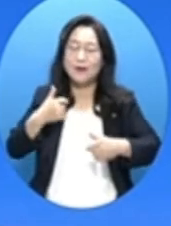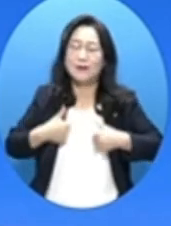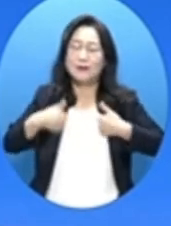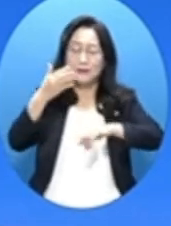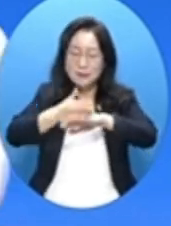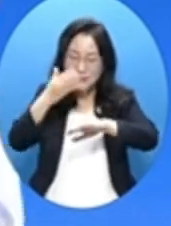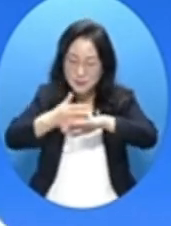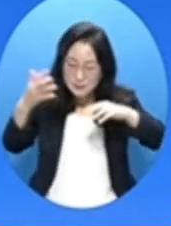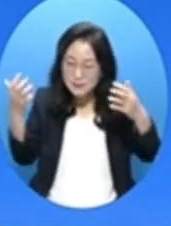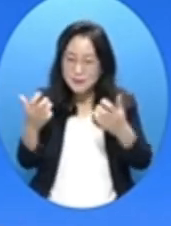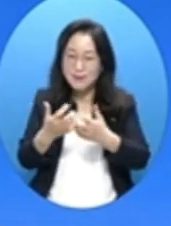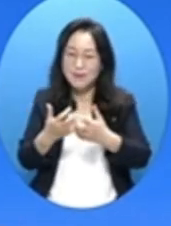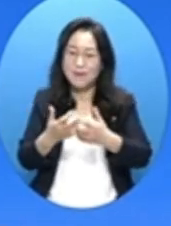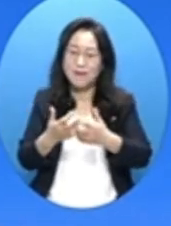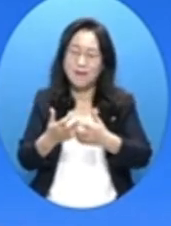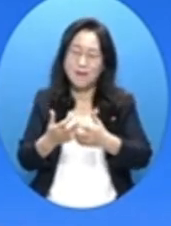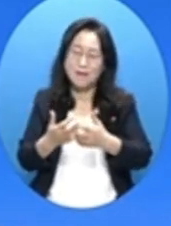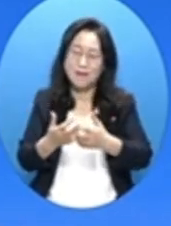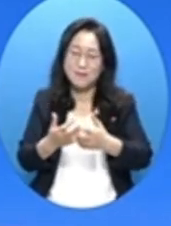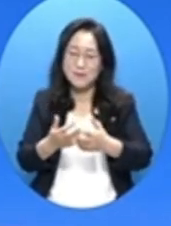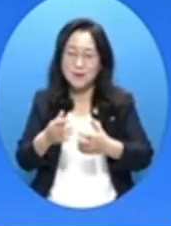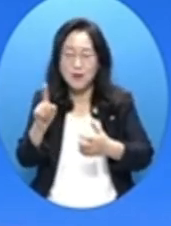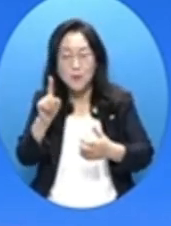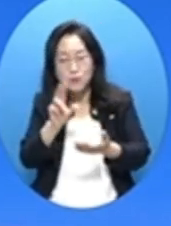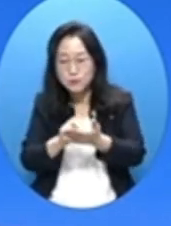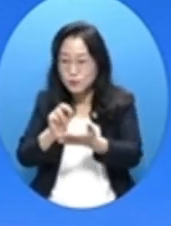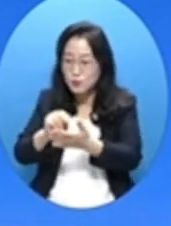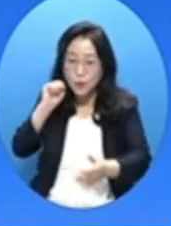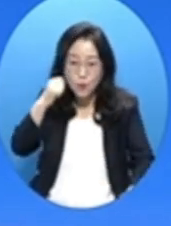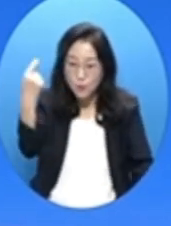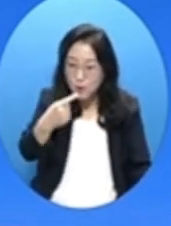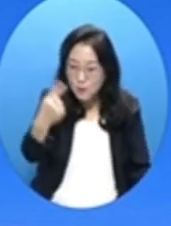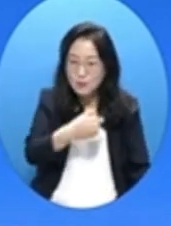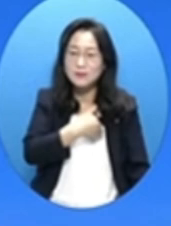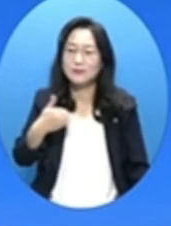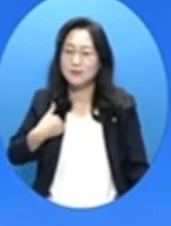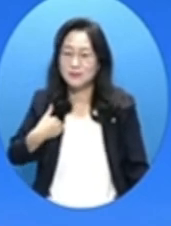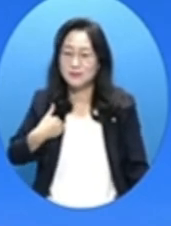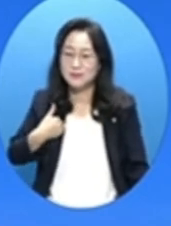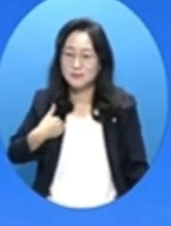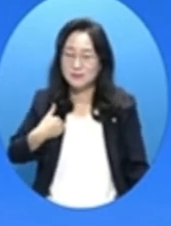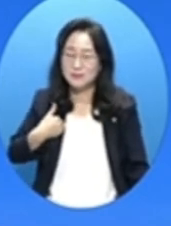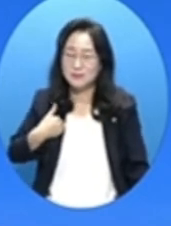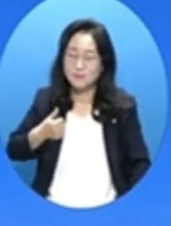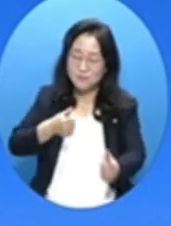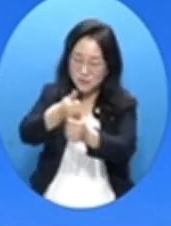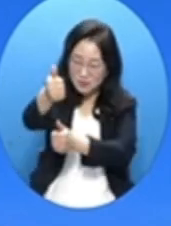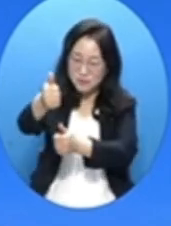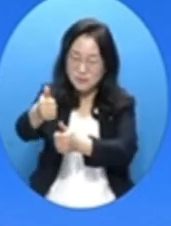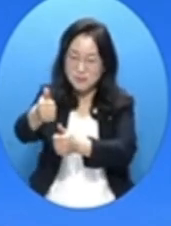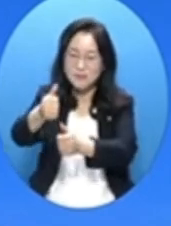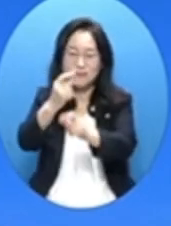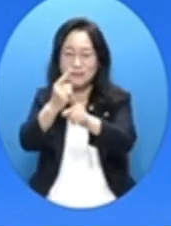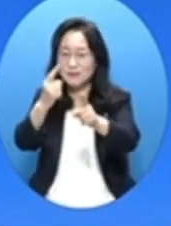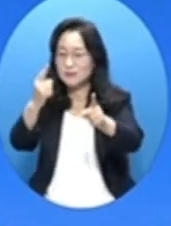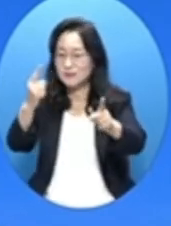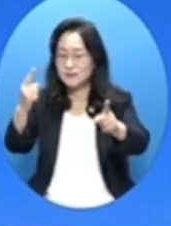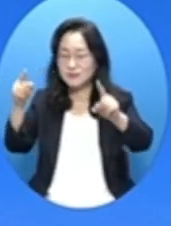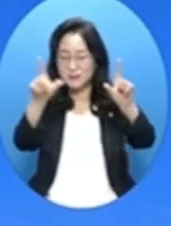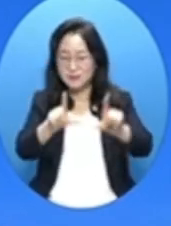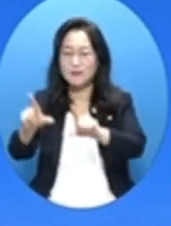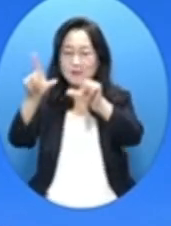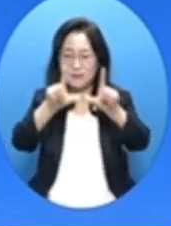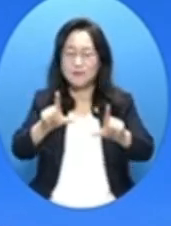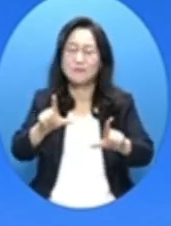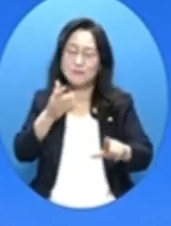감사가 넘쳐나고 은혜가 넘쳐나고 어떤 문제 어려움이 다가와도 넉넉히 모든 문제 어려움을 이겨내고 승리하는 삶을 살아갈 수